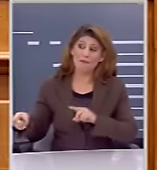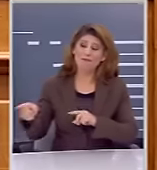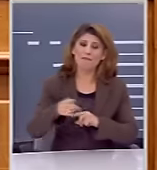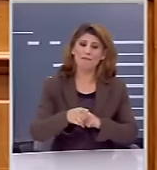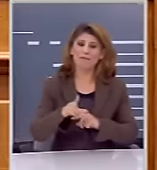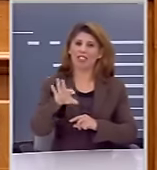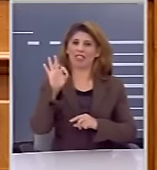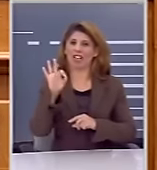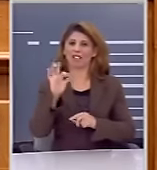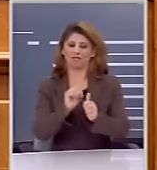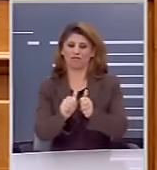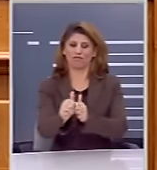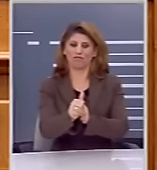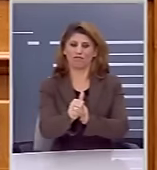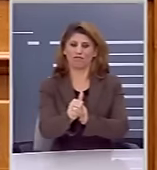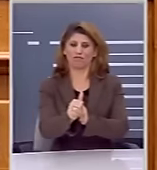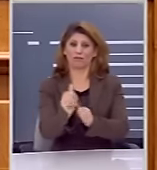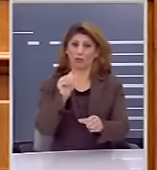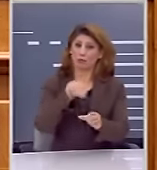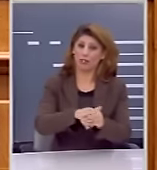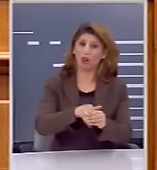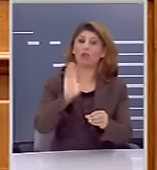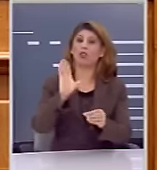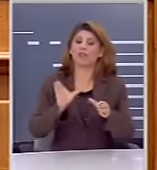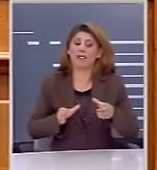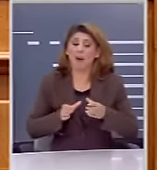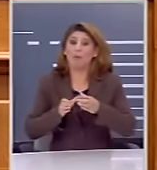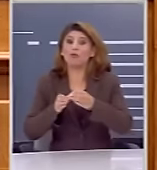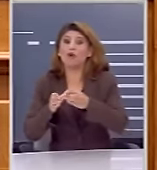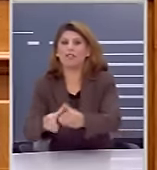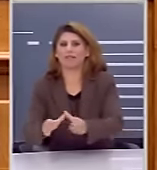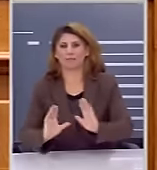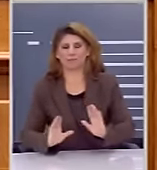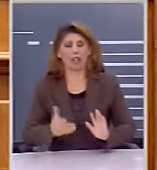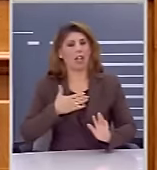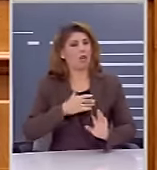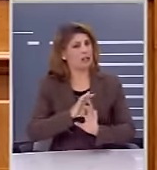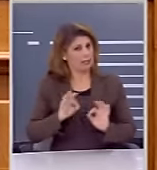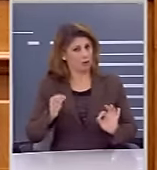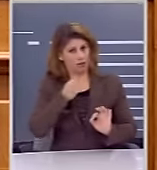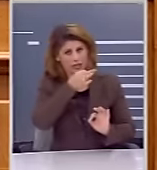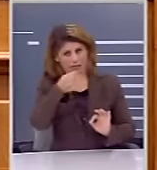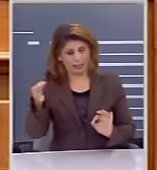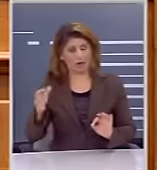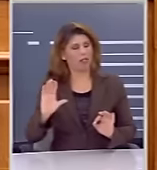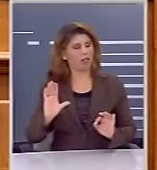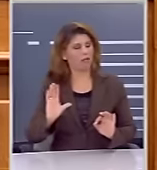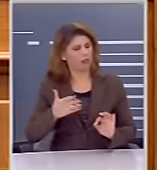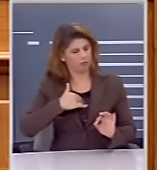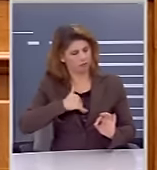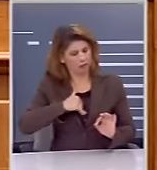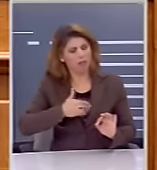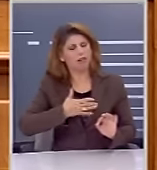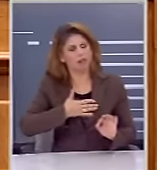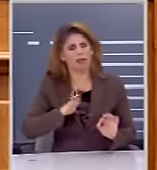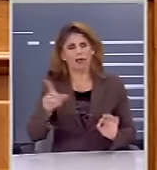βάλουν μπροστά τους συμμετέχοντες και όχι την αποστολή. Θέλω να σας διαβεβαιώσω ότι δεν υπάρχει καμία πρόθεση και σας κύριε